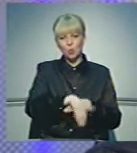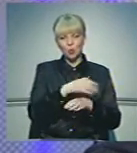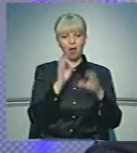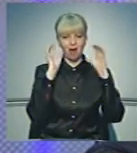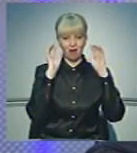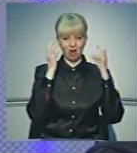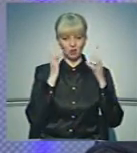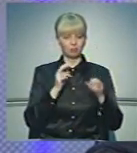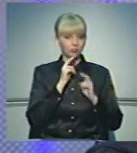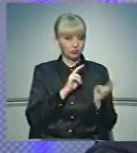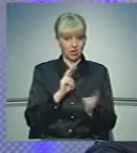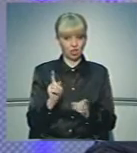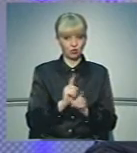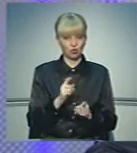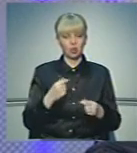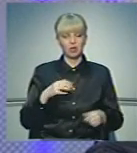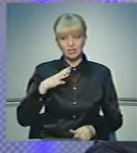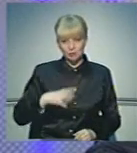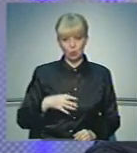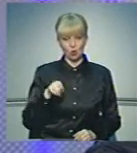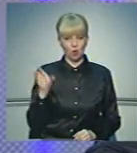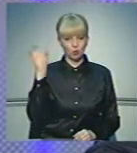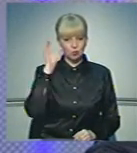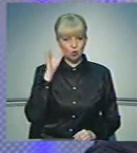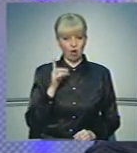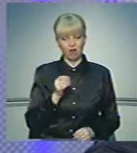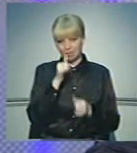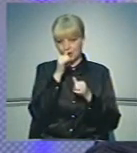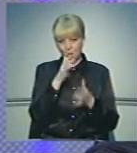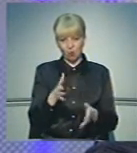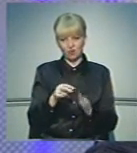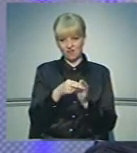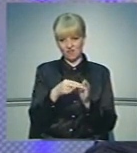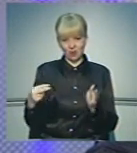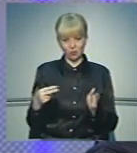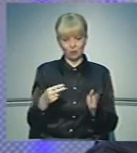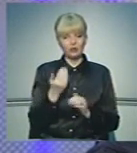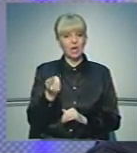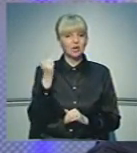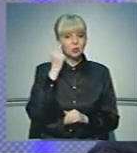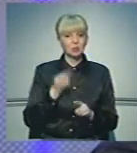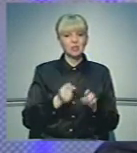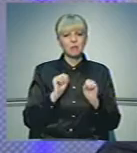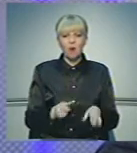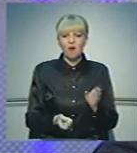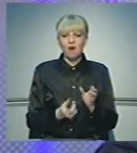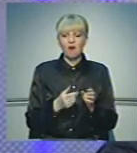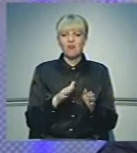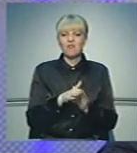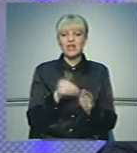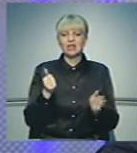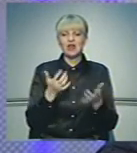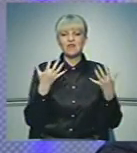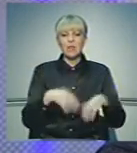радіо. Нарікають, що змушені його слухати, адже не можуть вимкнути. На їх думку, це може викликати